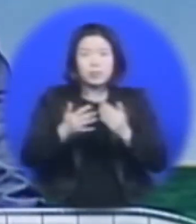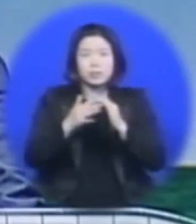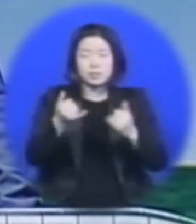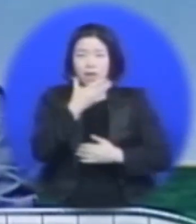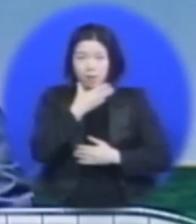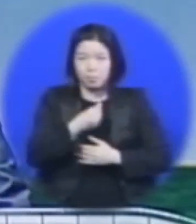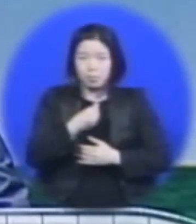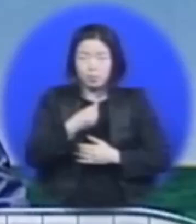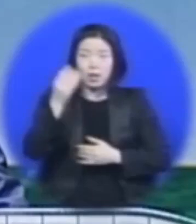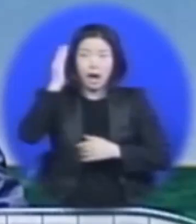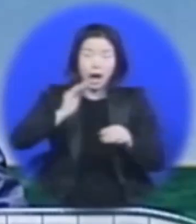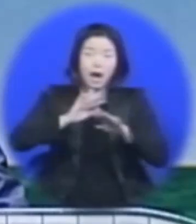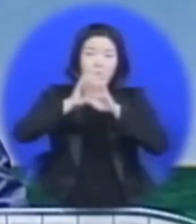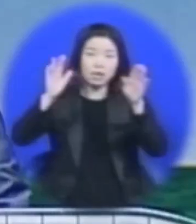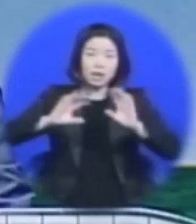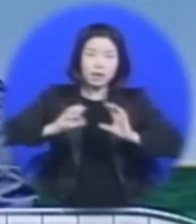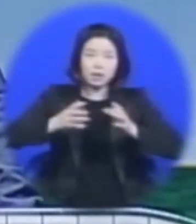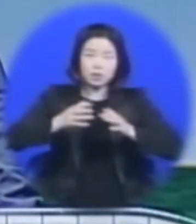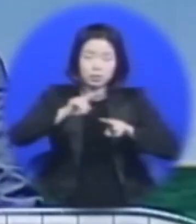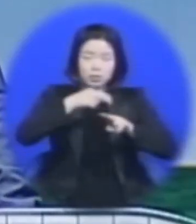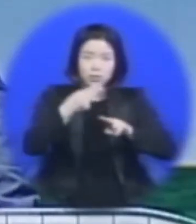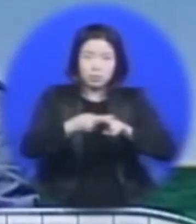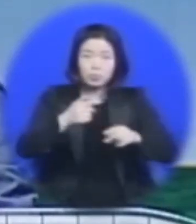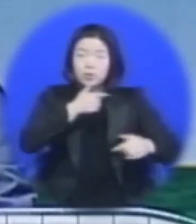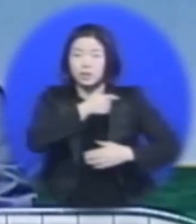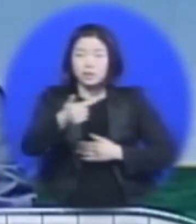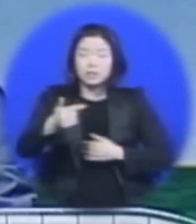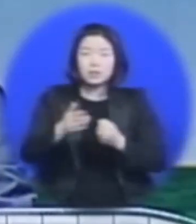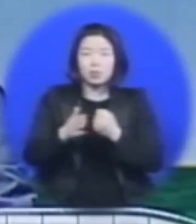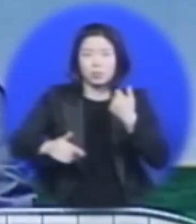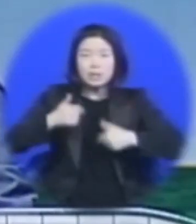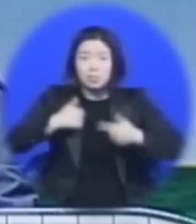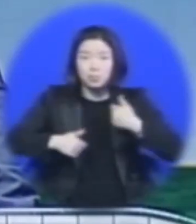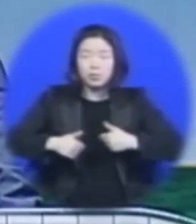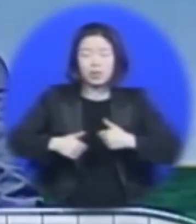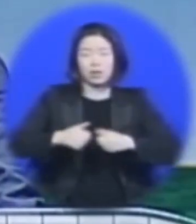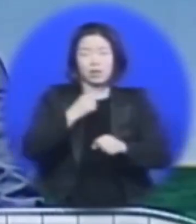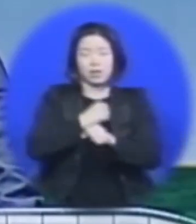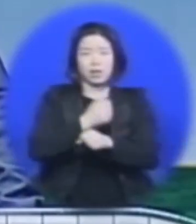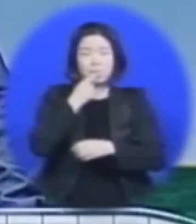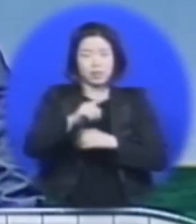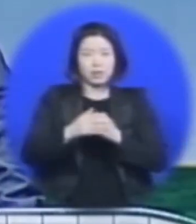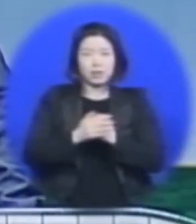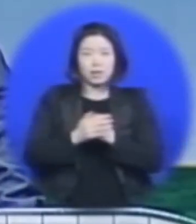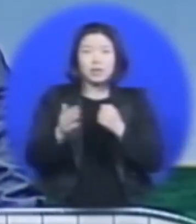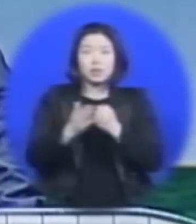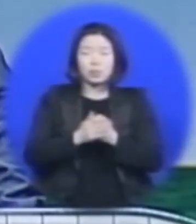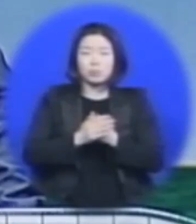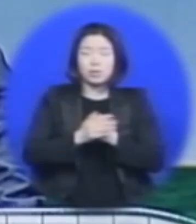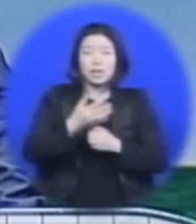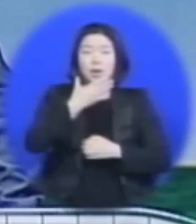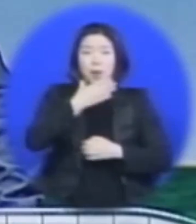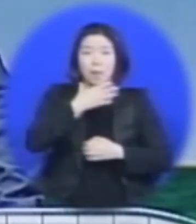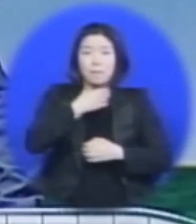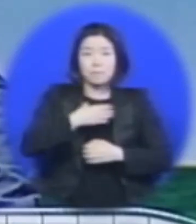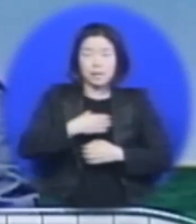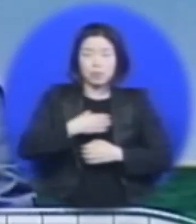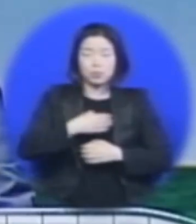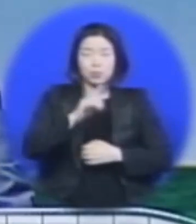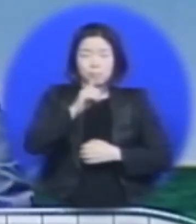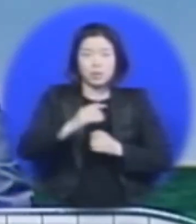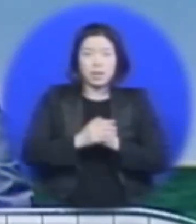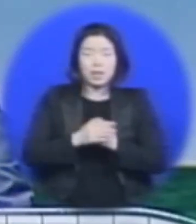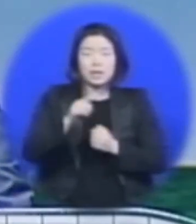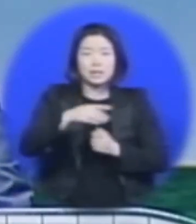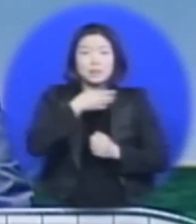하늘나라에서 보상이 크니 기뻐하고 즐거워하여라 그러자 시몬 베드로가 말했다이 말씀을